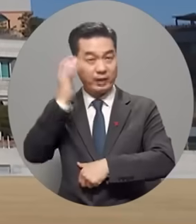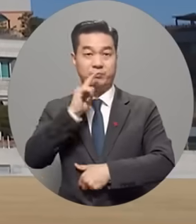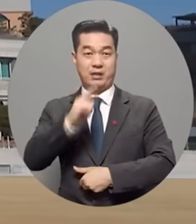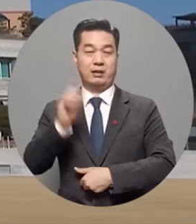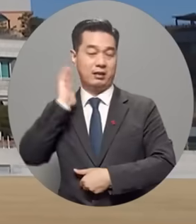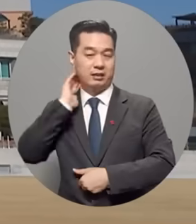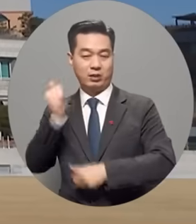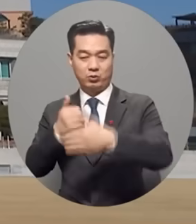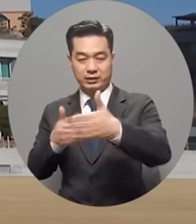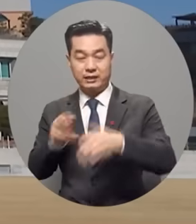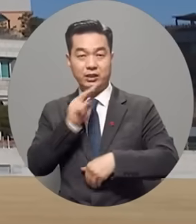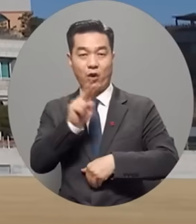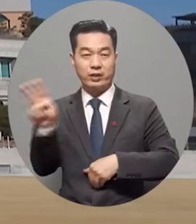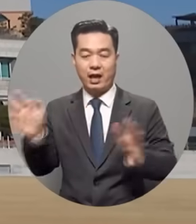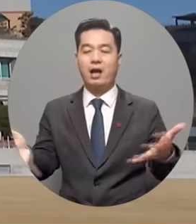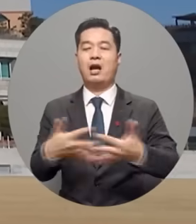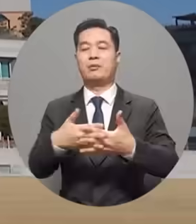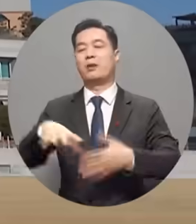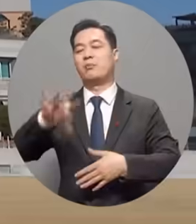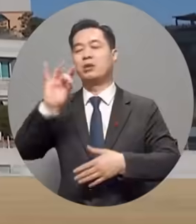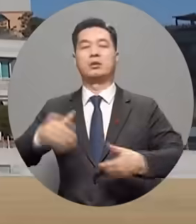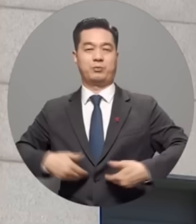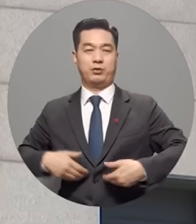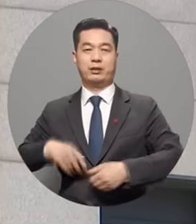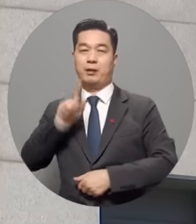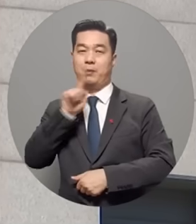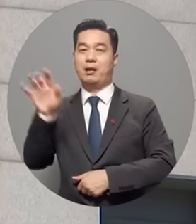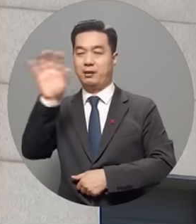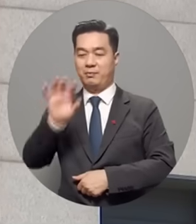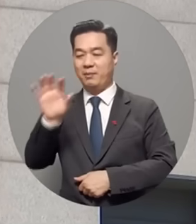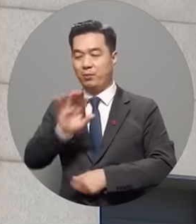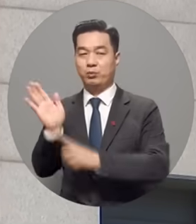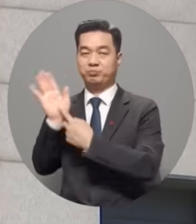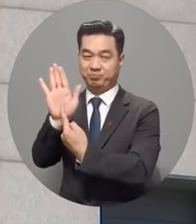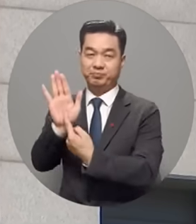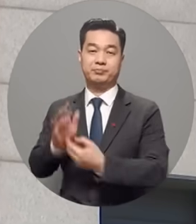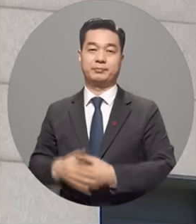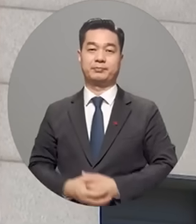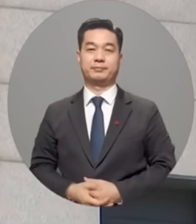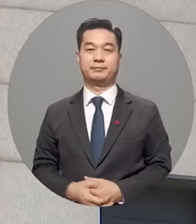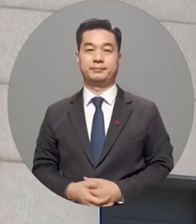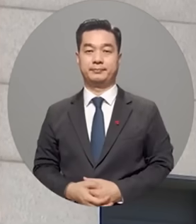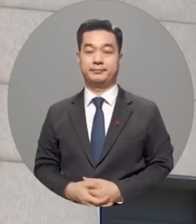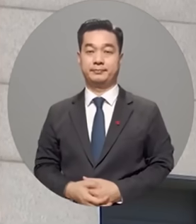대통령실은 여야 합의가 우선이라는 입장을 반복하고 있습니다. MBC 뉴스 신준명입니다.